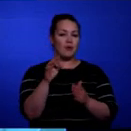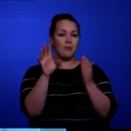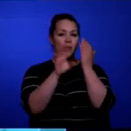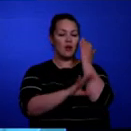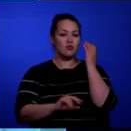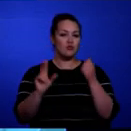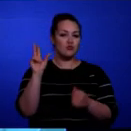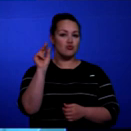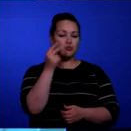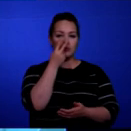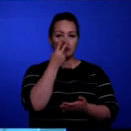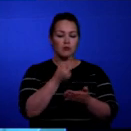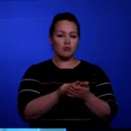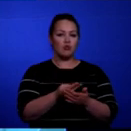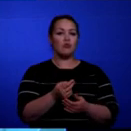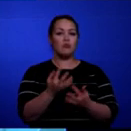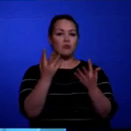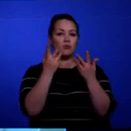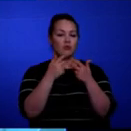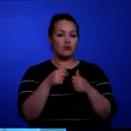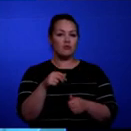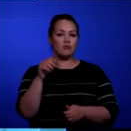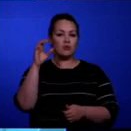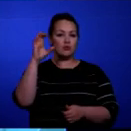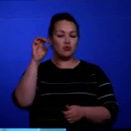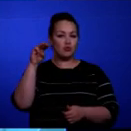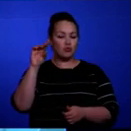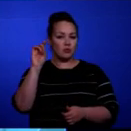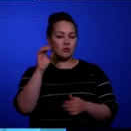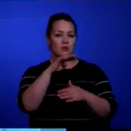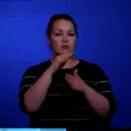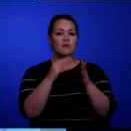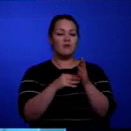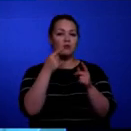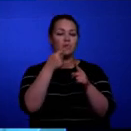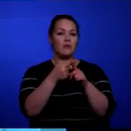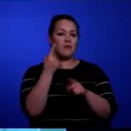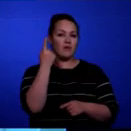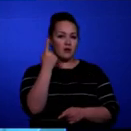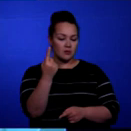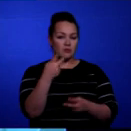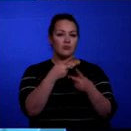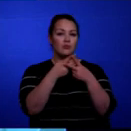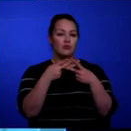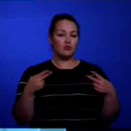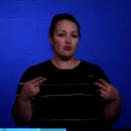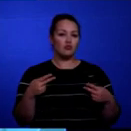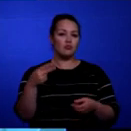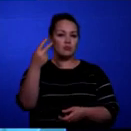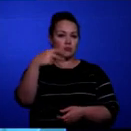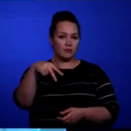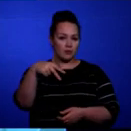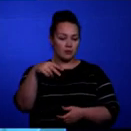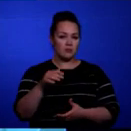смотрим на количество сотен 19 прибавляем к ним 1 получается 20